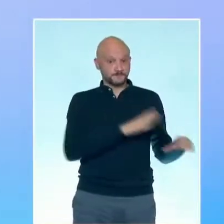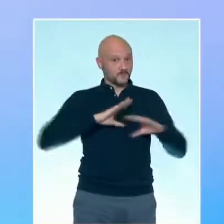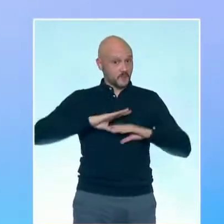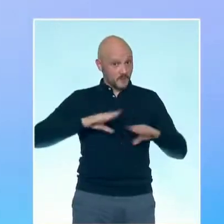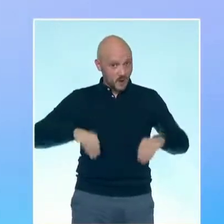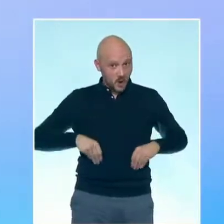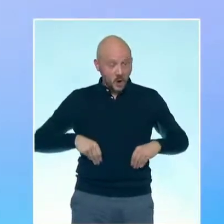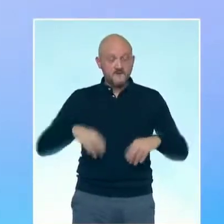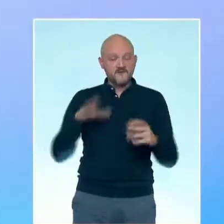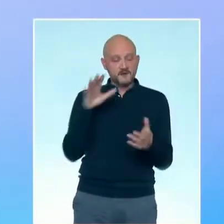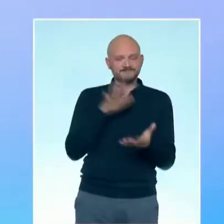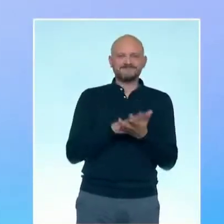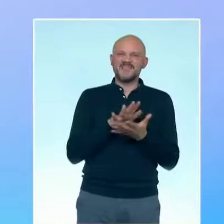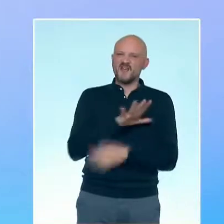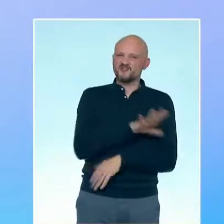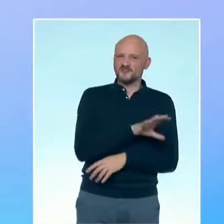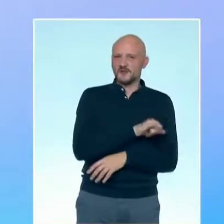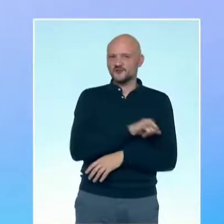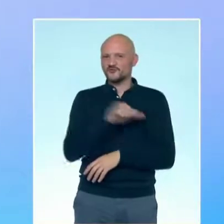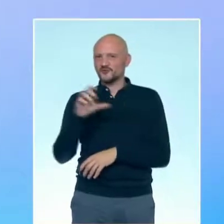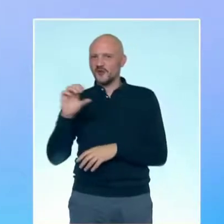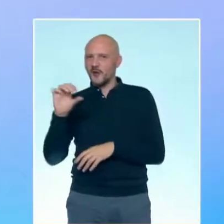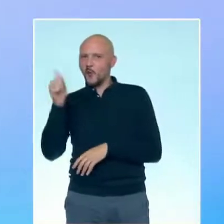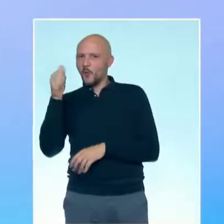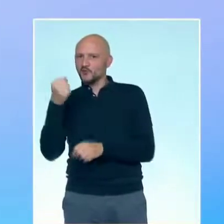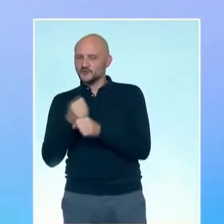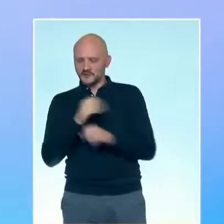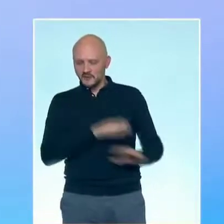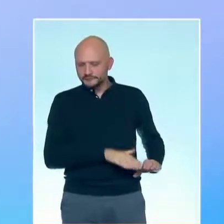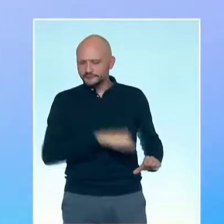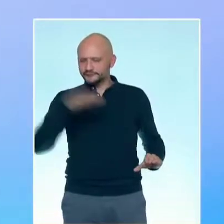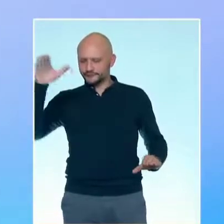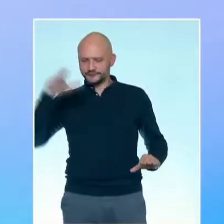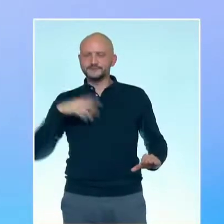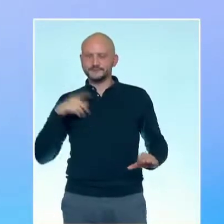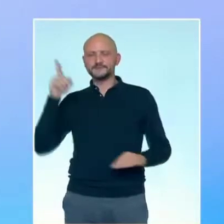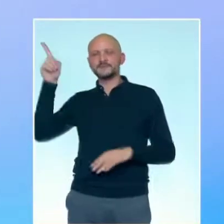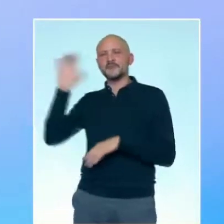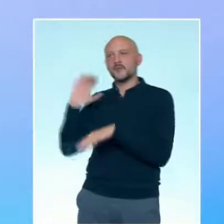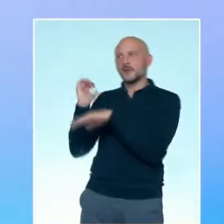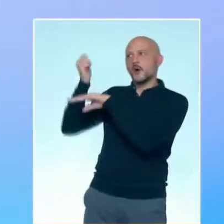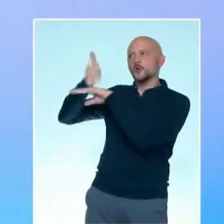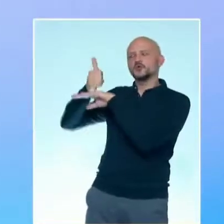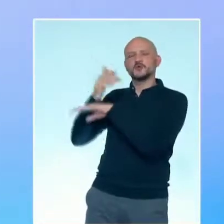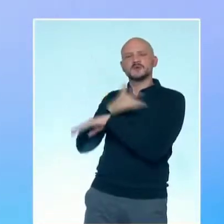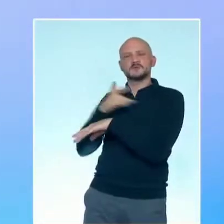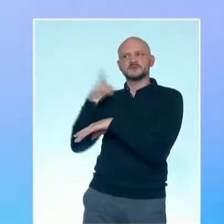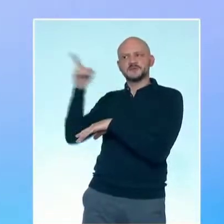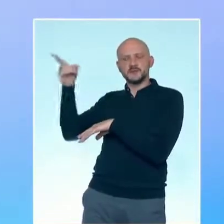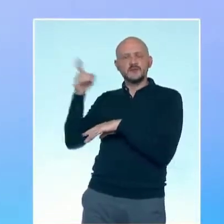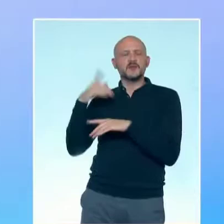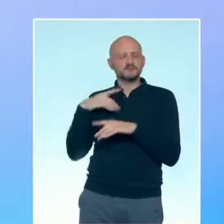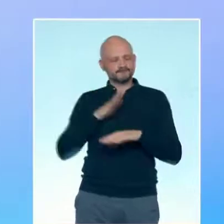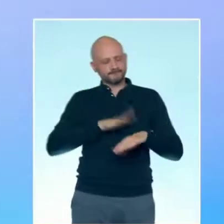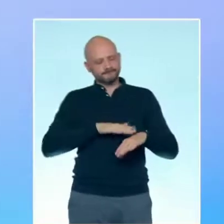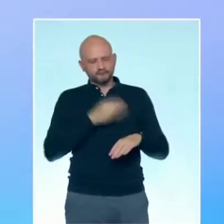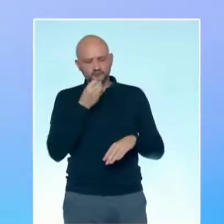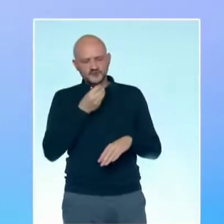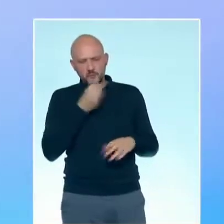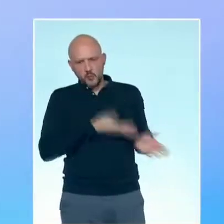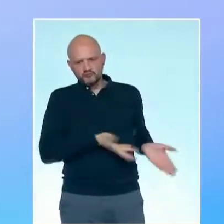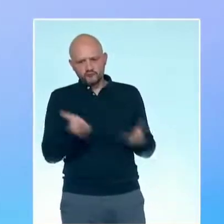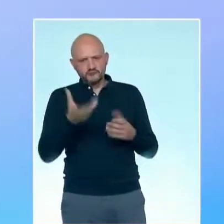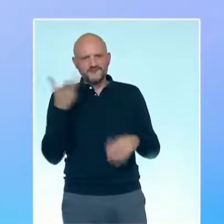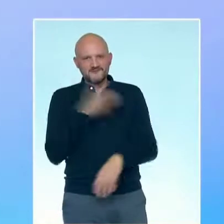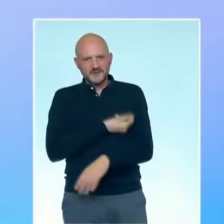Les enfants des 5 à 11 ans, vous l'avez dit, nous disposons de tous les feux verts des autorités sanitaires et même de recommandations des autorités sanitaires pour ouvrir